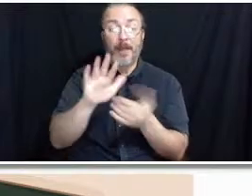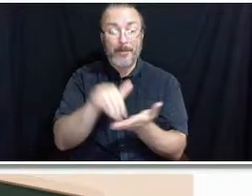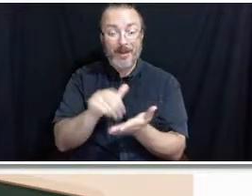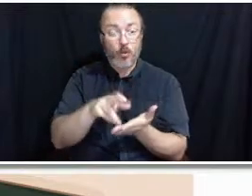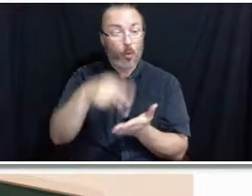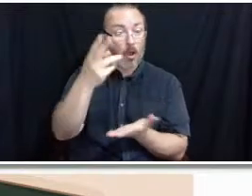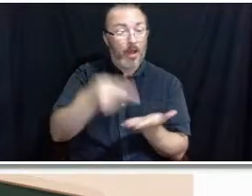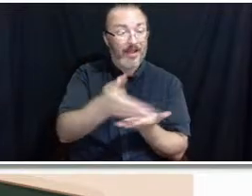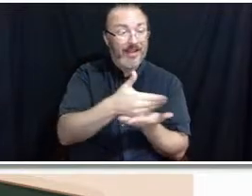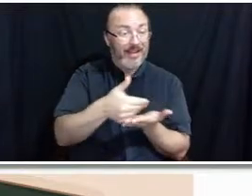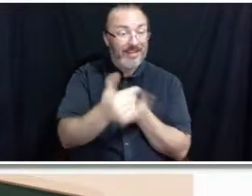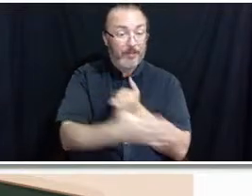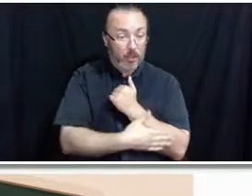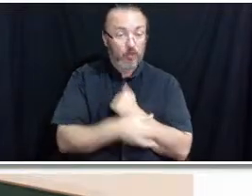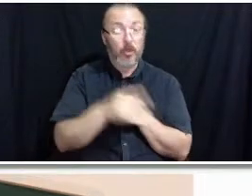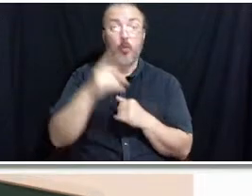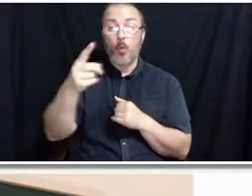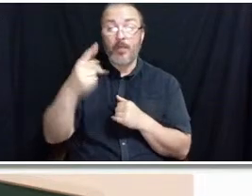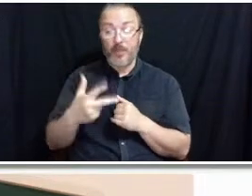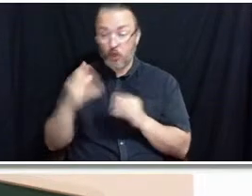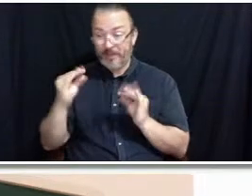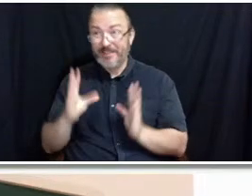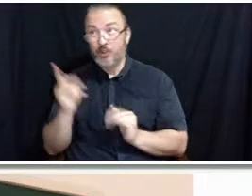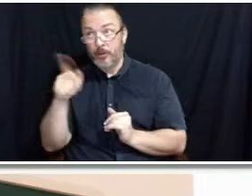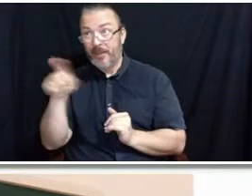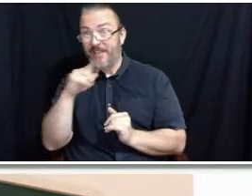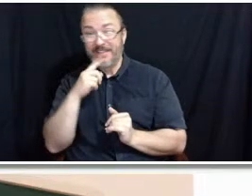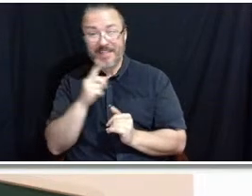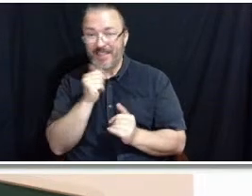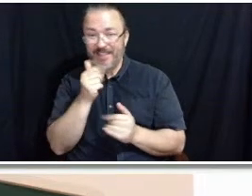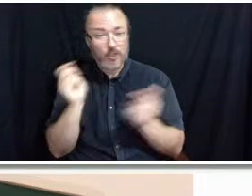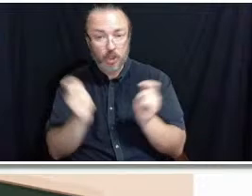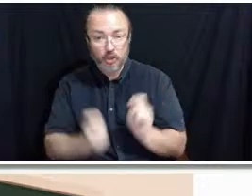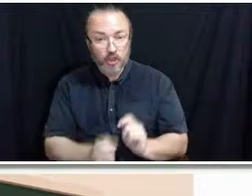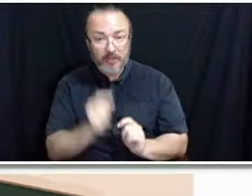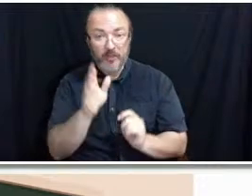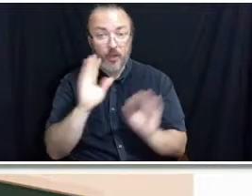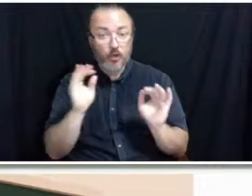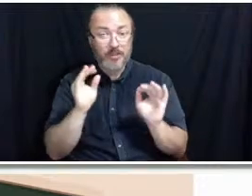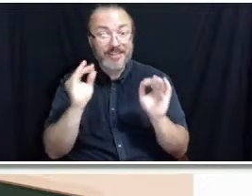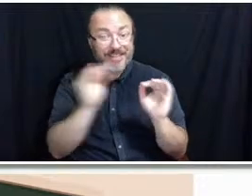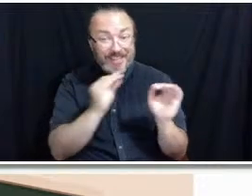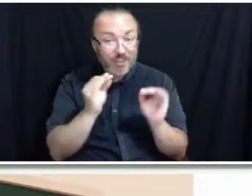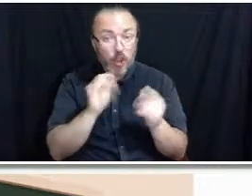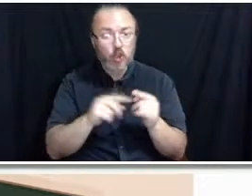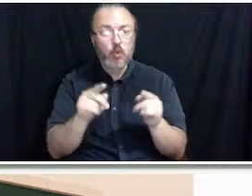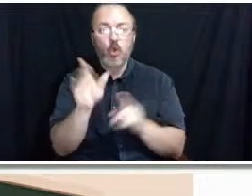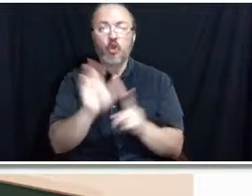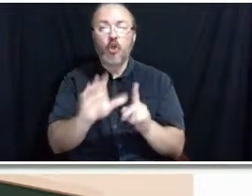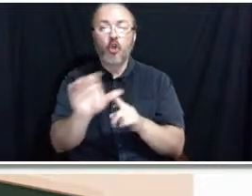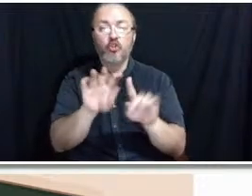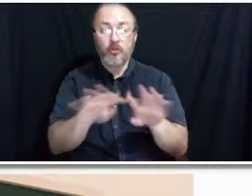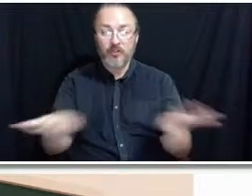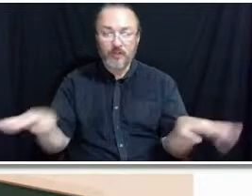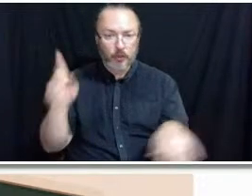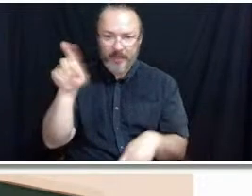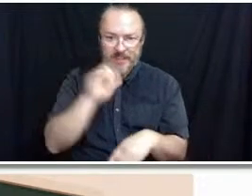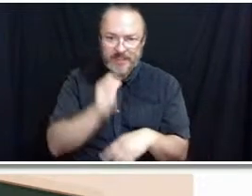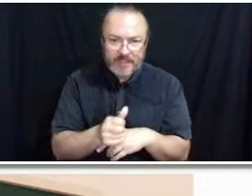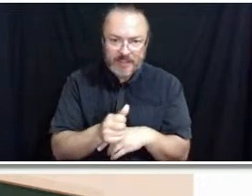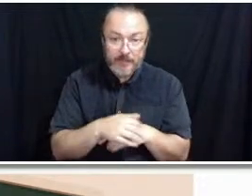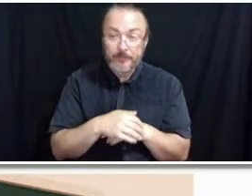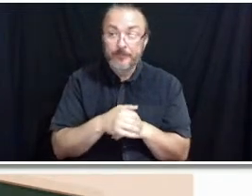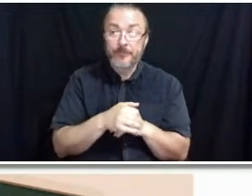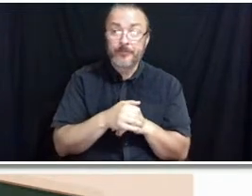élevé, un enseignant sur trois a signalé qu'il n'adaptait pas leur enseignement à la diversité culturelle des élèves.